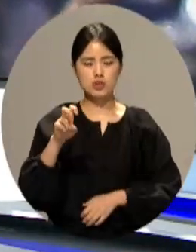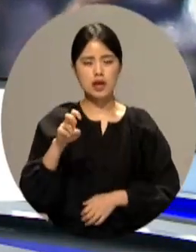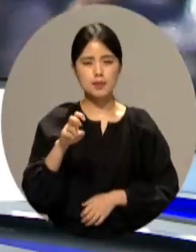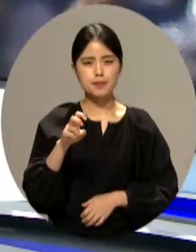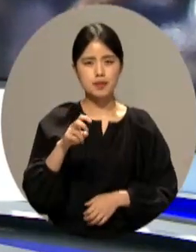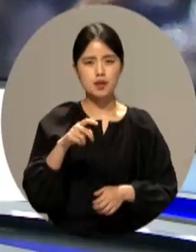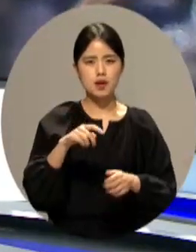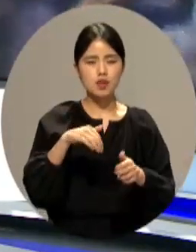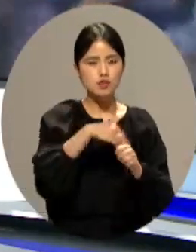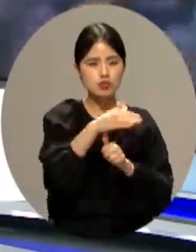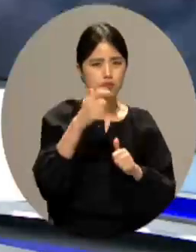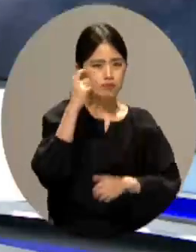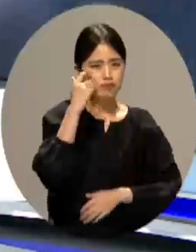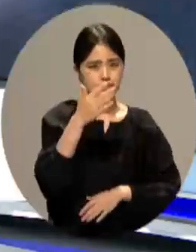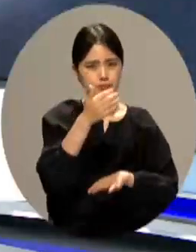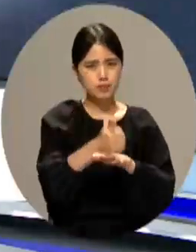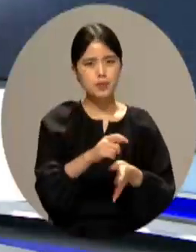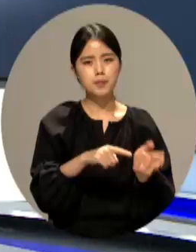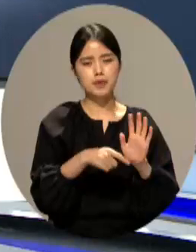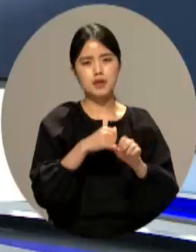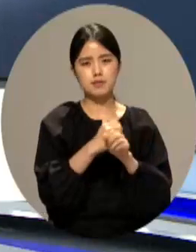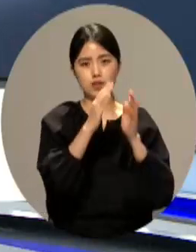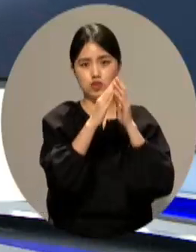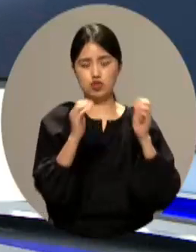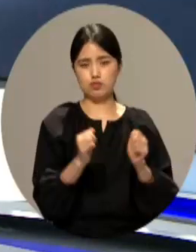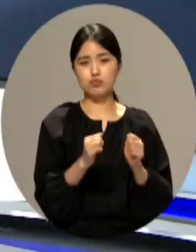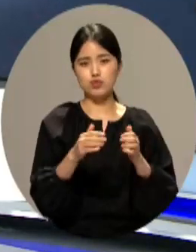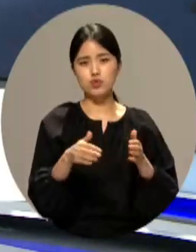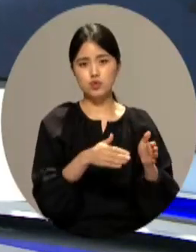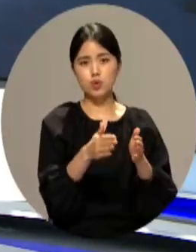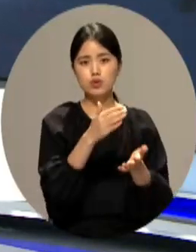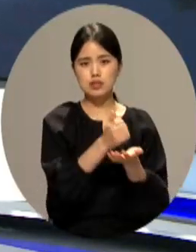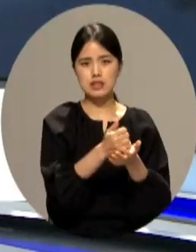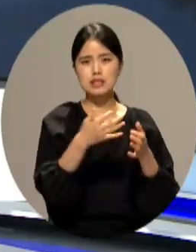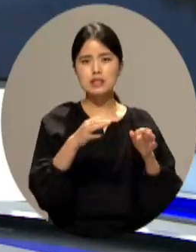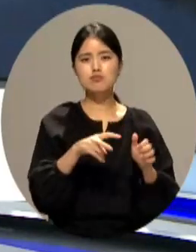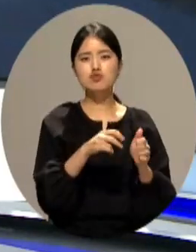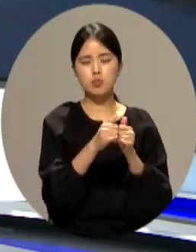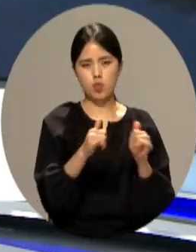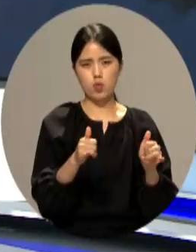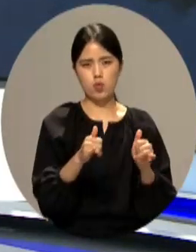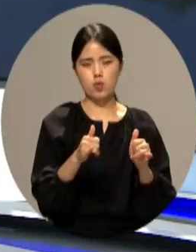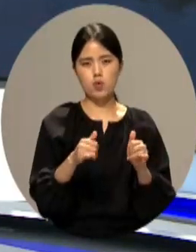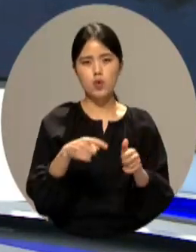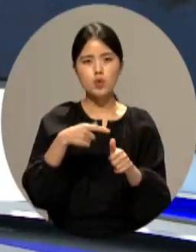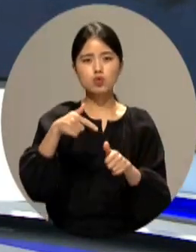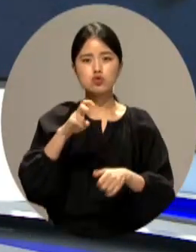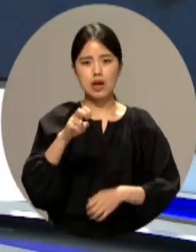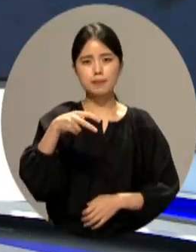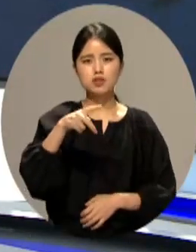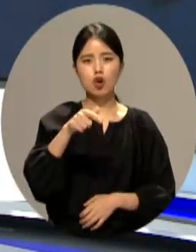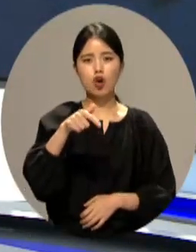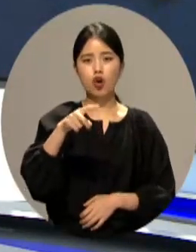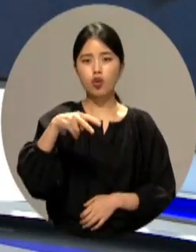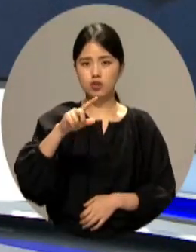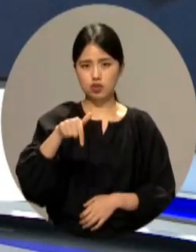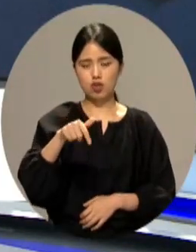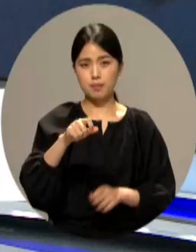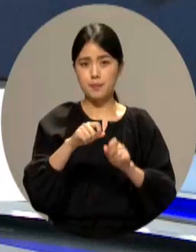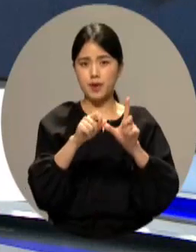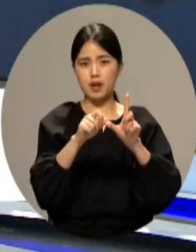발표되었습니다 전북 의 경우 도지사는 민주당 의 김관영 후보가 교육감 은 서거석 후보가 앞선 걸로 나타났는데요